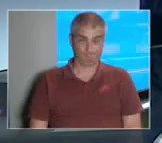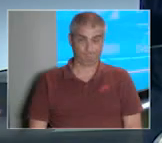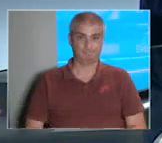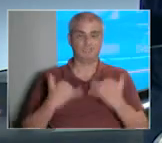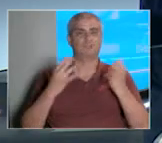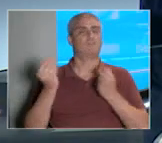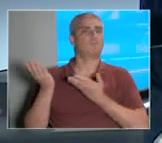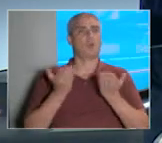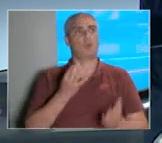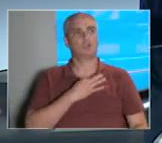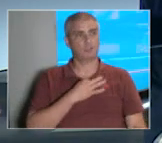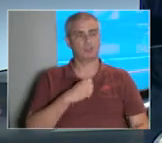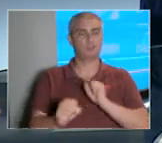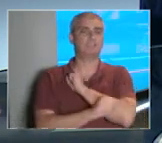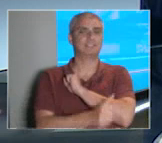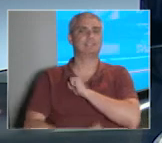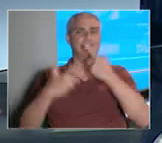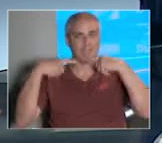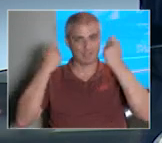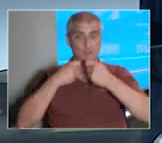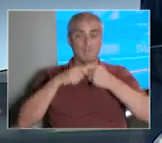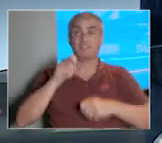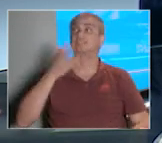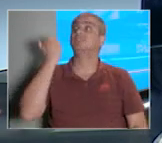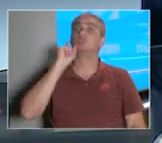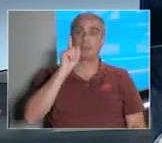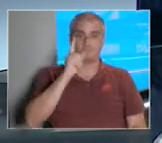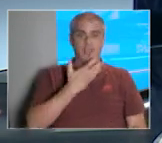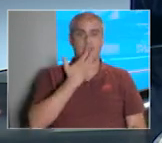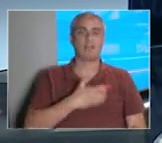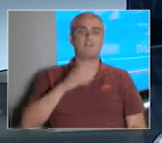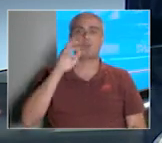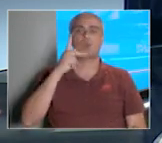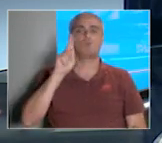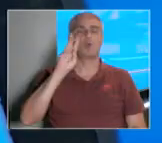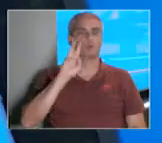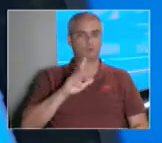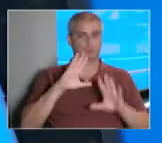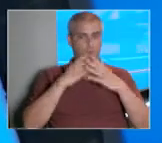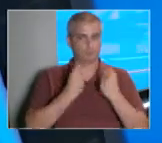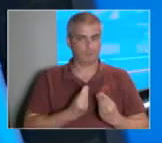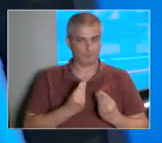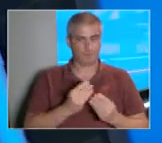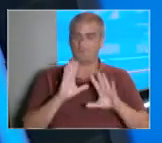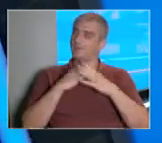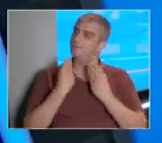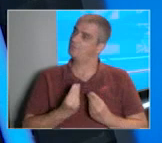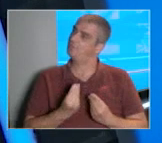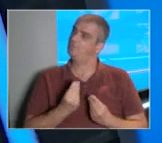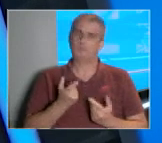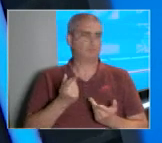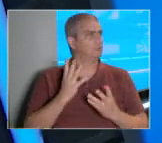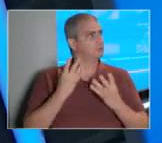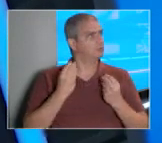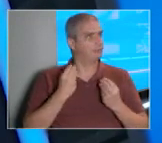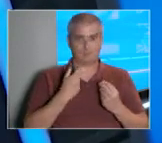עכשיו אנחנו עם האורח הבא שלנו, סגן שר החינוך, חבר הכנסת לשעבר, הרב מאיר פרוש, איש יהדות התורה, שלום, ערב טוב לך. ערב טוב. בכנסת יש